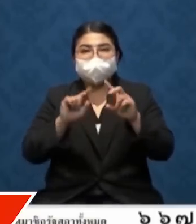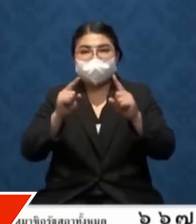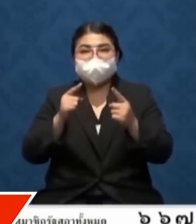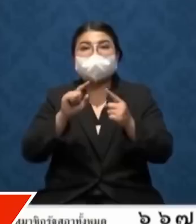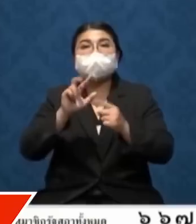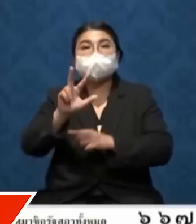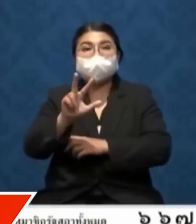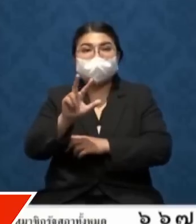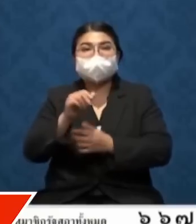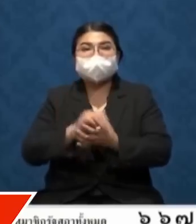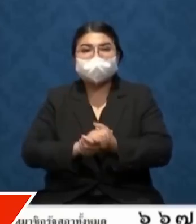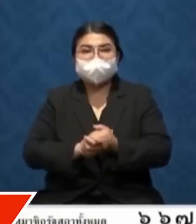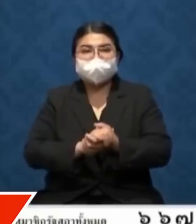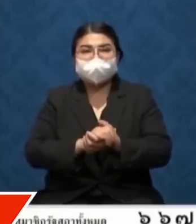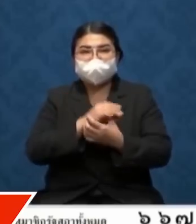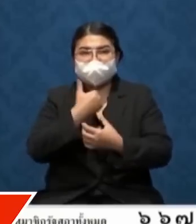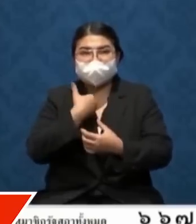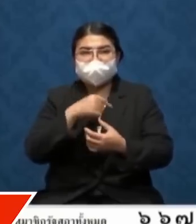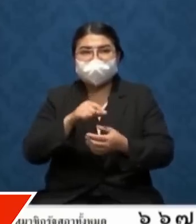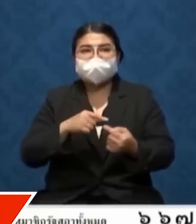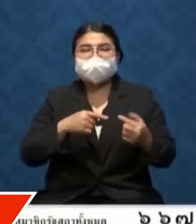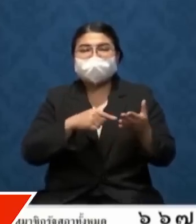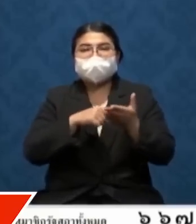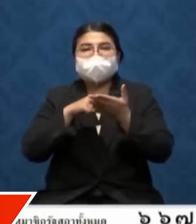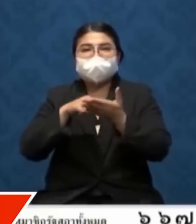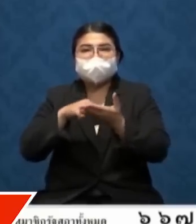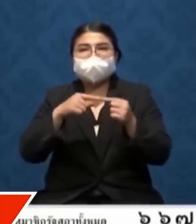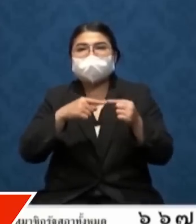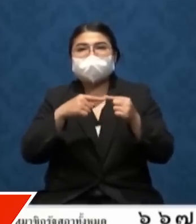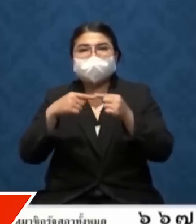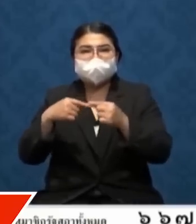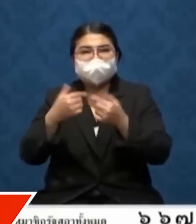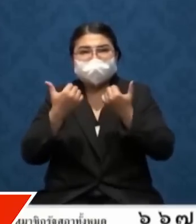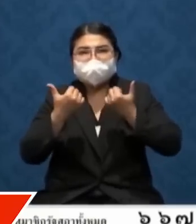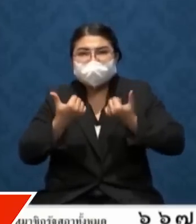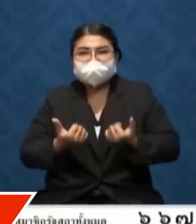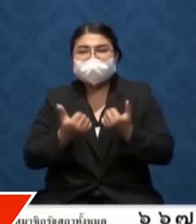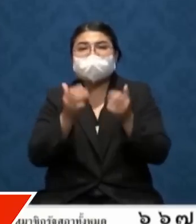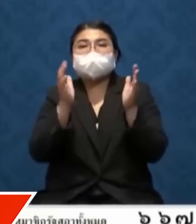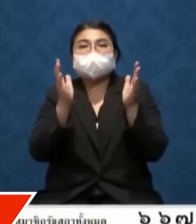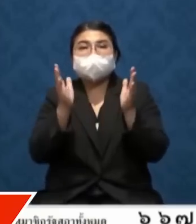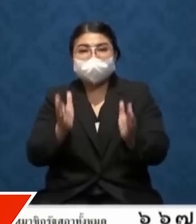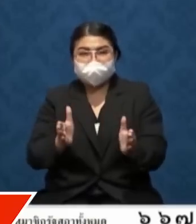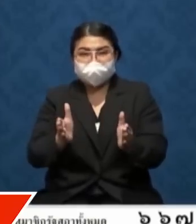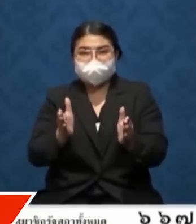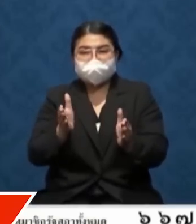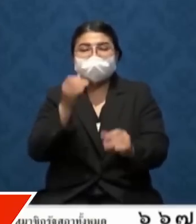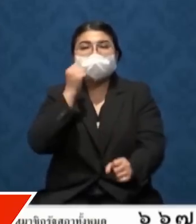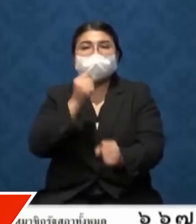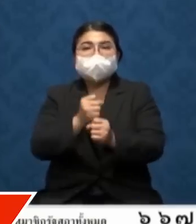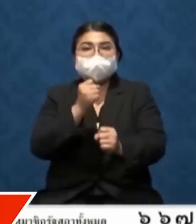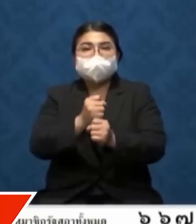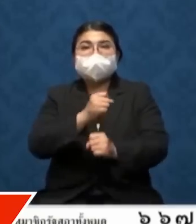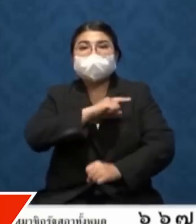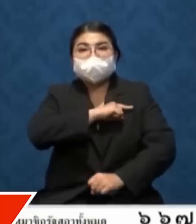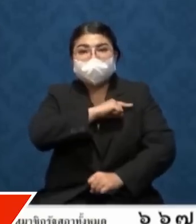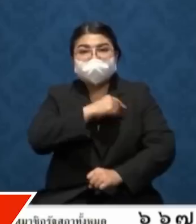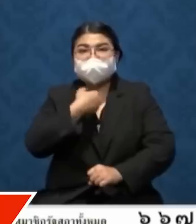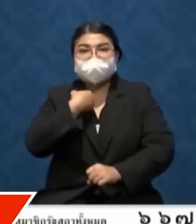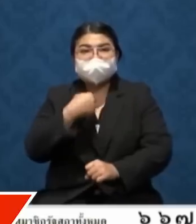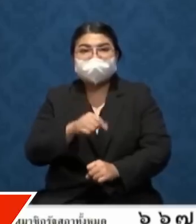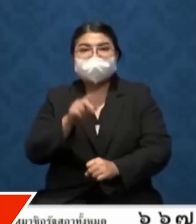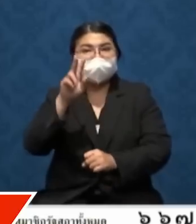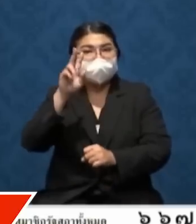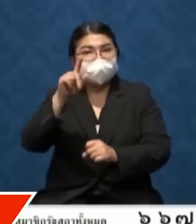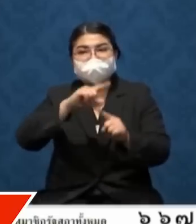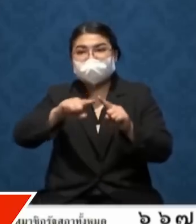ิจแงครัผ่านพูชิจแงวาวันนี้ท่านระบุได้ไหมวามีบุคคลที่ทำหน้าที่สื่อสารมวลชนอยู่ทงหม